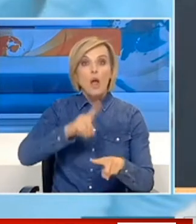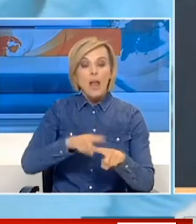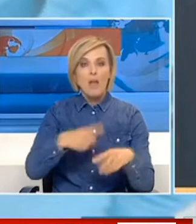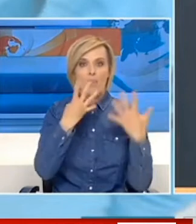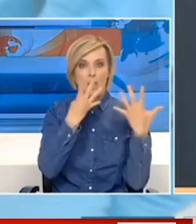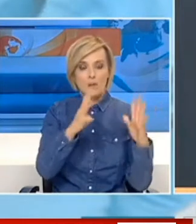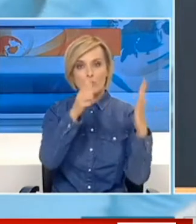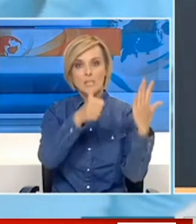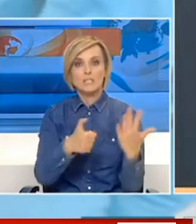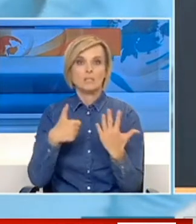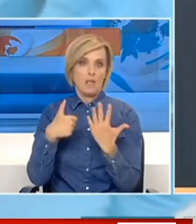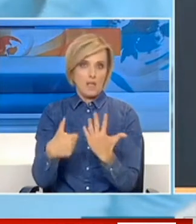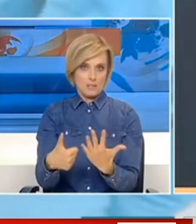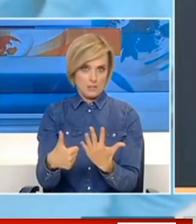966.